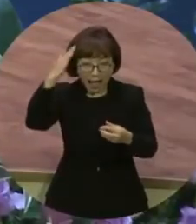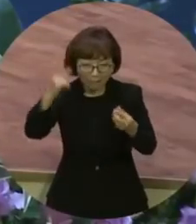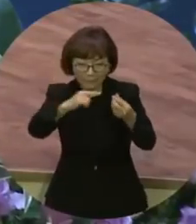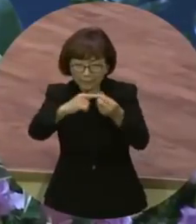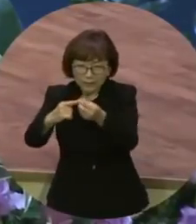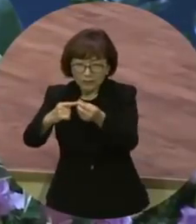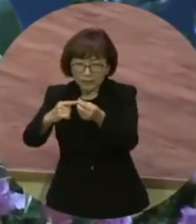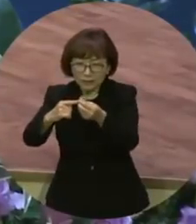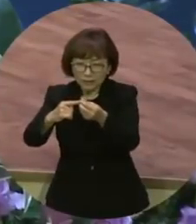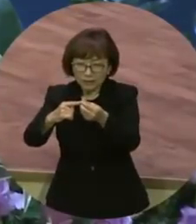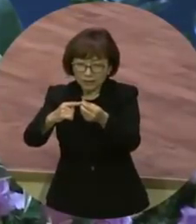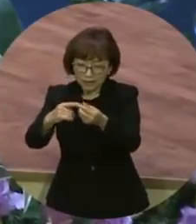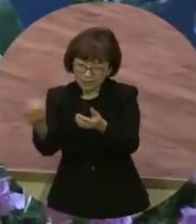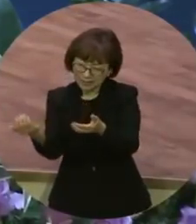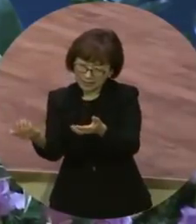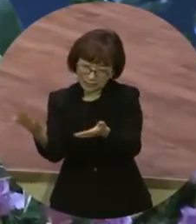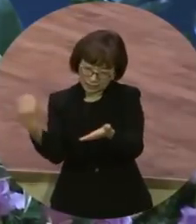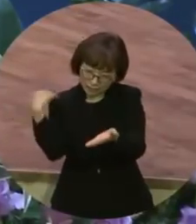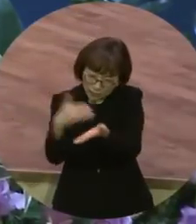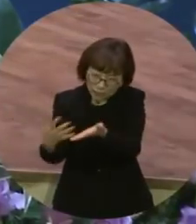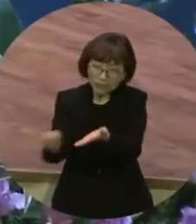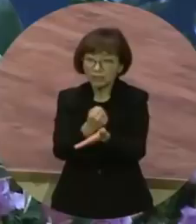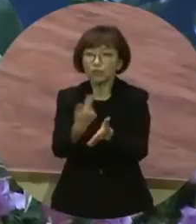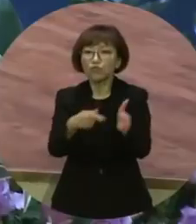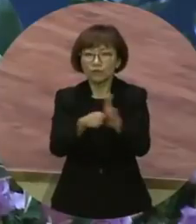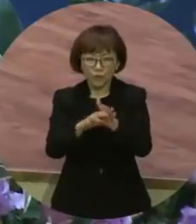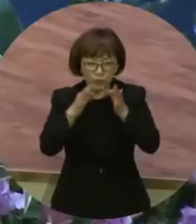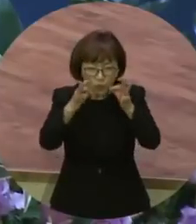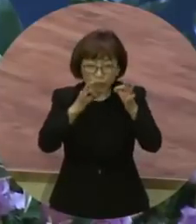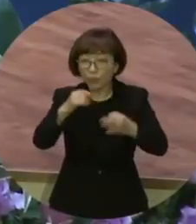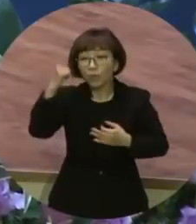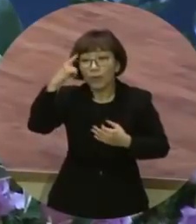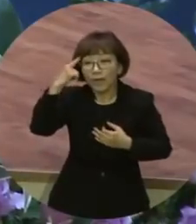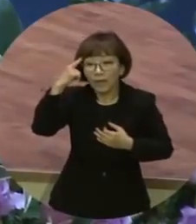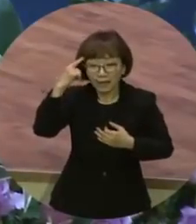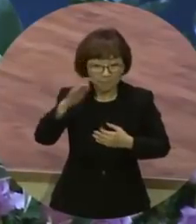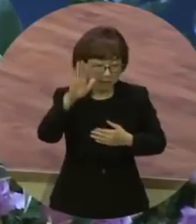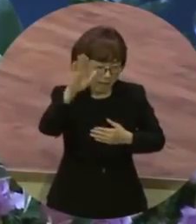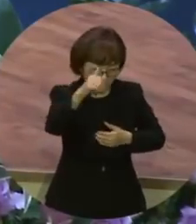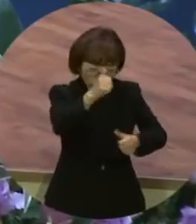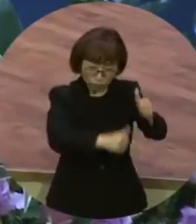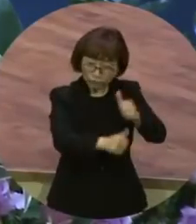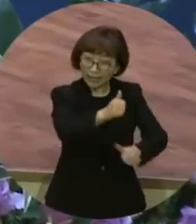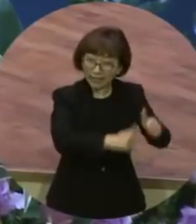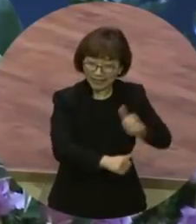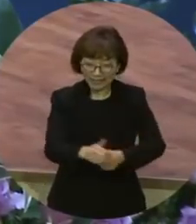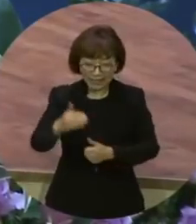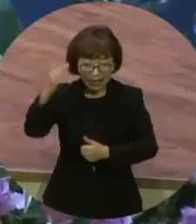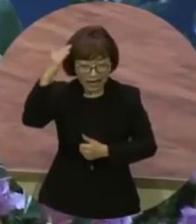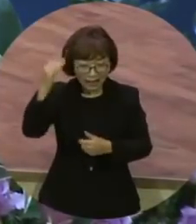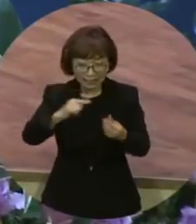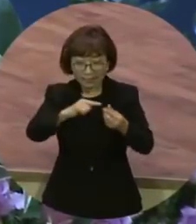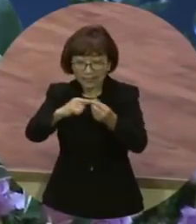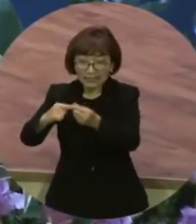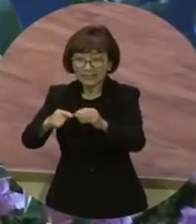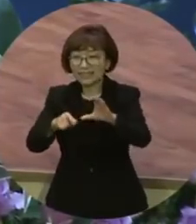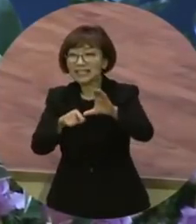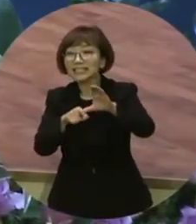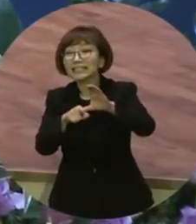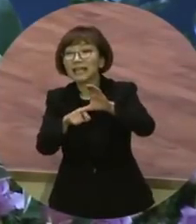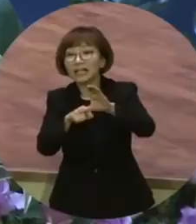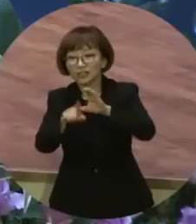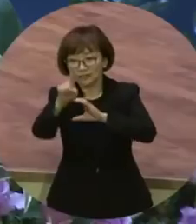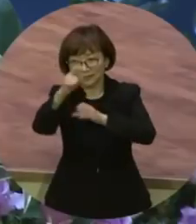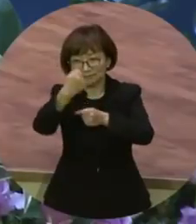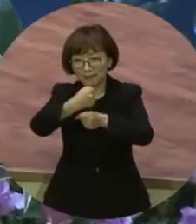한글을 조선어 사전 하나를 남기기 위해서 그렇게 싸워요. 다 불태워버리고 일본에서는. 근데 그 사전 하나를 지키기